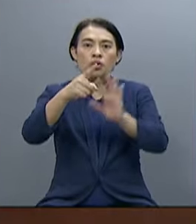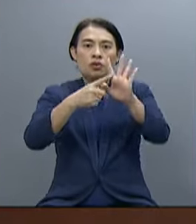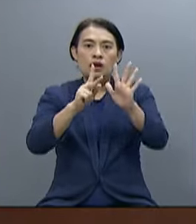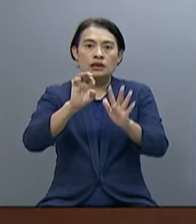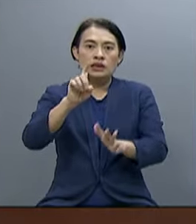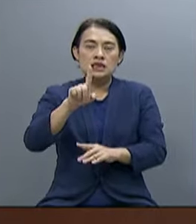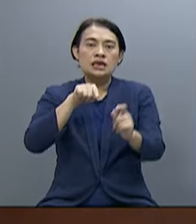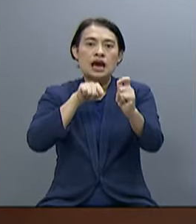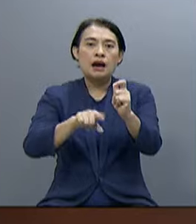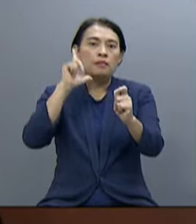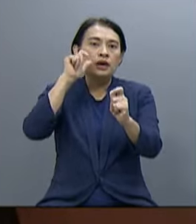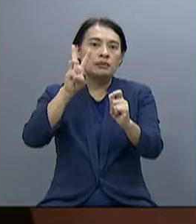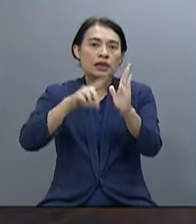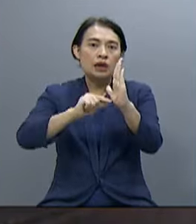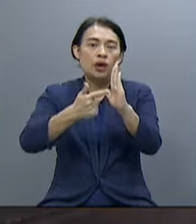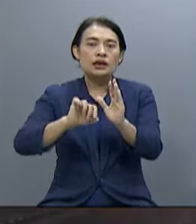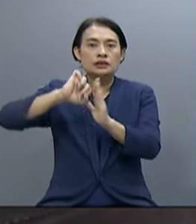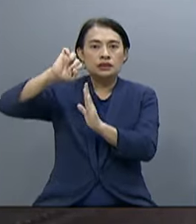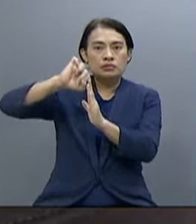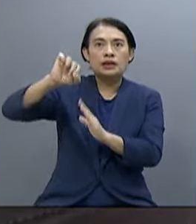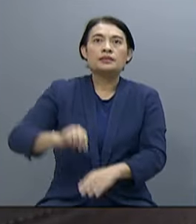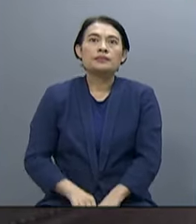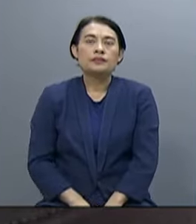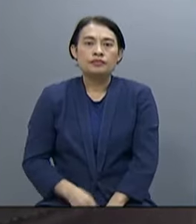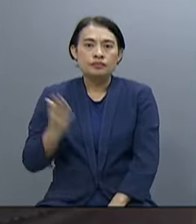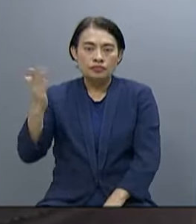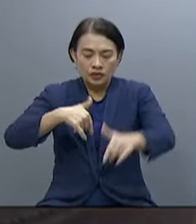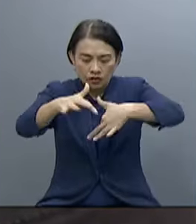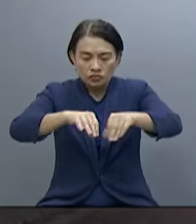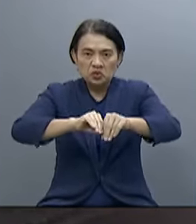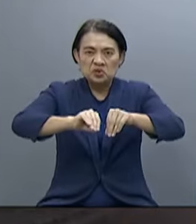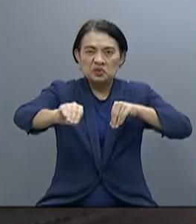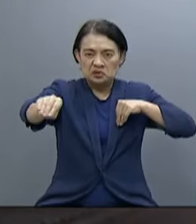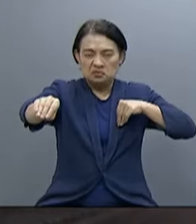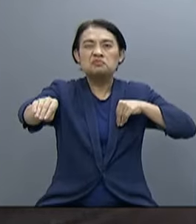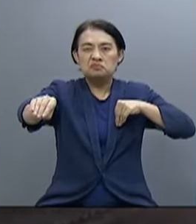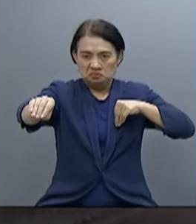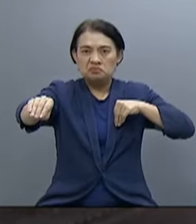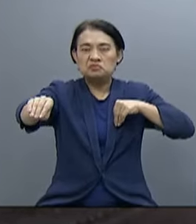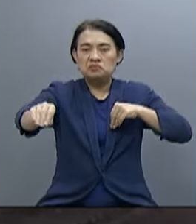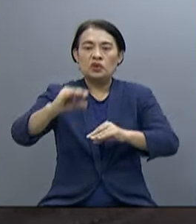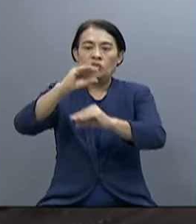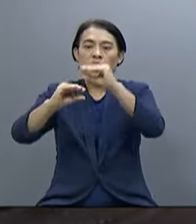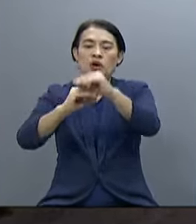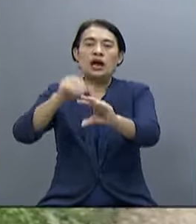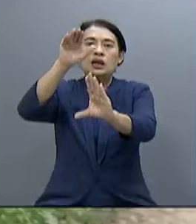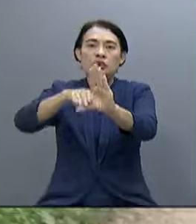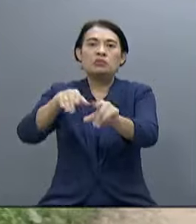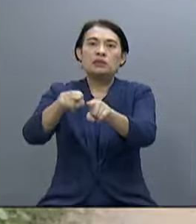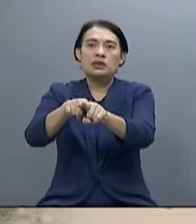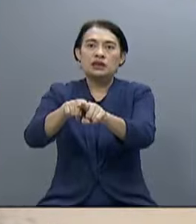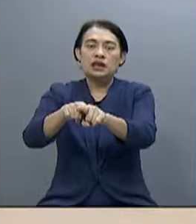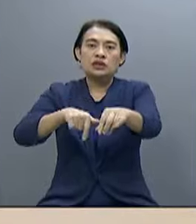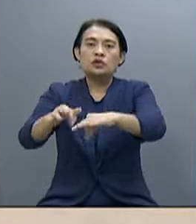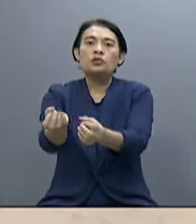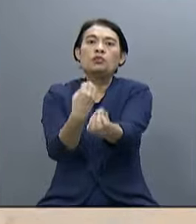ภอแม่วางจังหวัดเชียงใหม่ค่ะที่นี่เป็นหมู่บ้านที่อยู่ในพื้นที่ห่างไกลซึ่งจะต้องลงทะเบียนในโครงการชาวบ้านเขาก็สะท้อนว่า